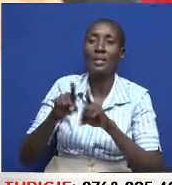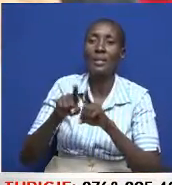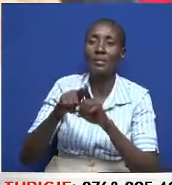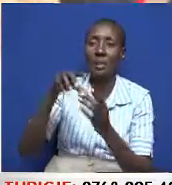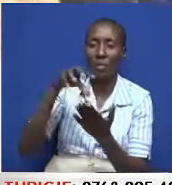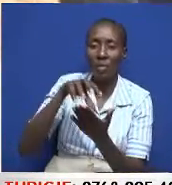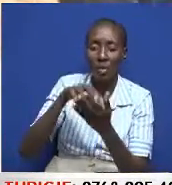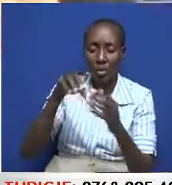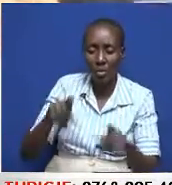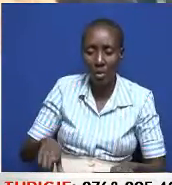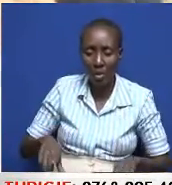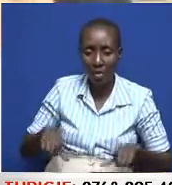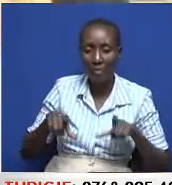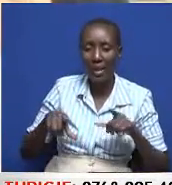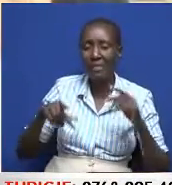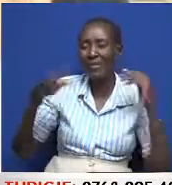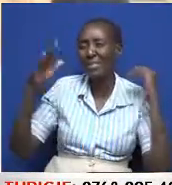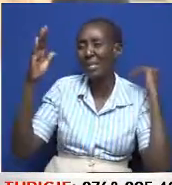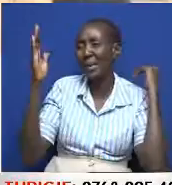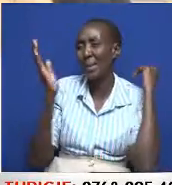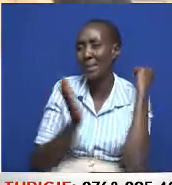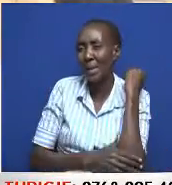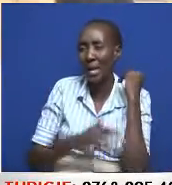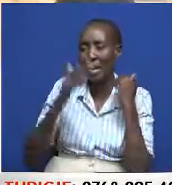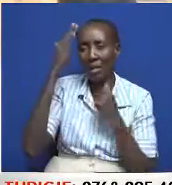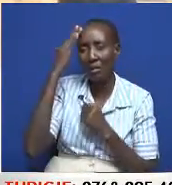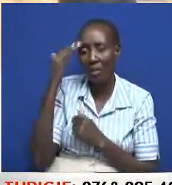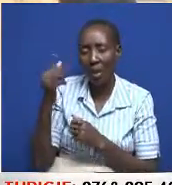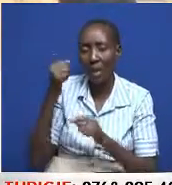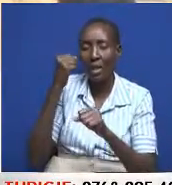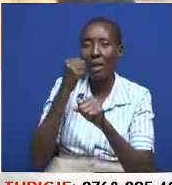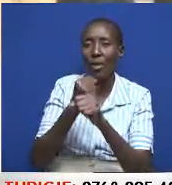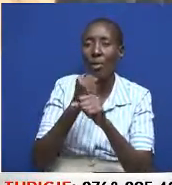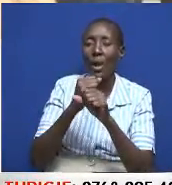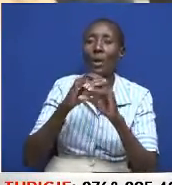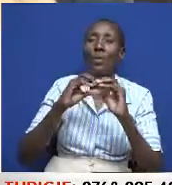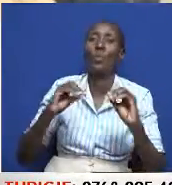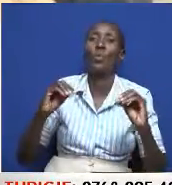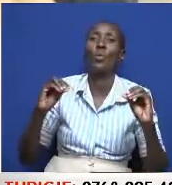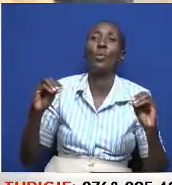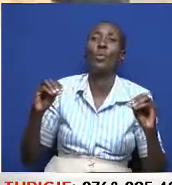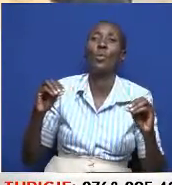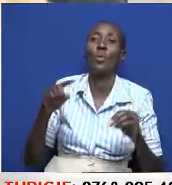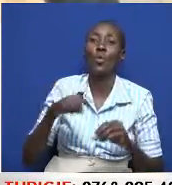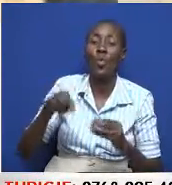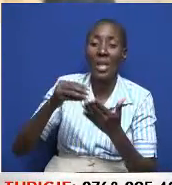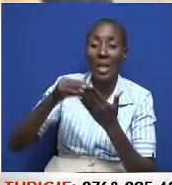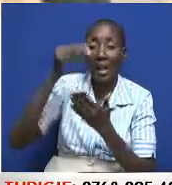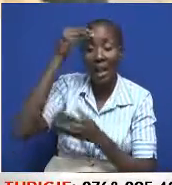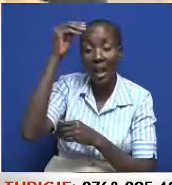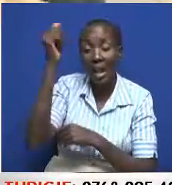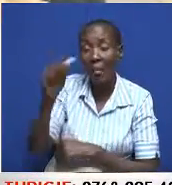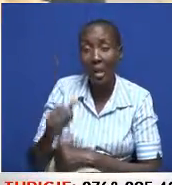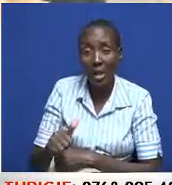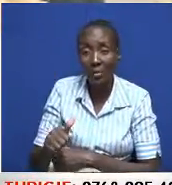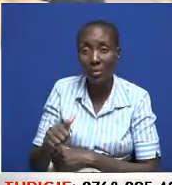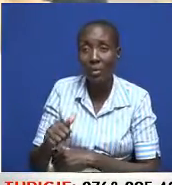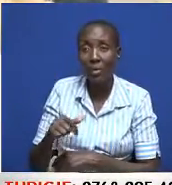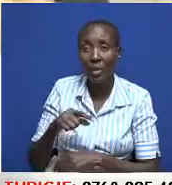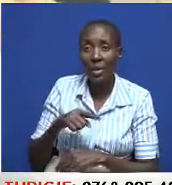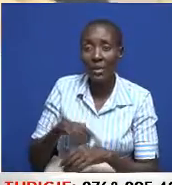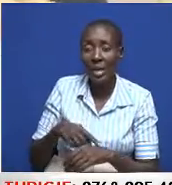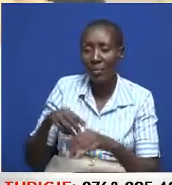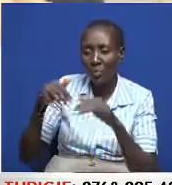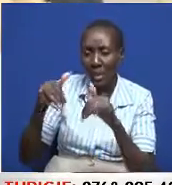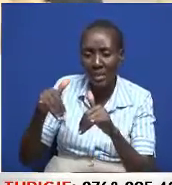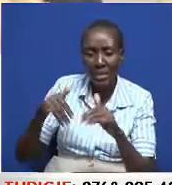maisha imekuwa duni, manake hakuna kazi kule nyumbani, sisi hatuja soma. Tukitaka kukaa tunafurushwa.